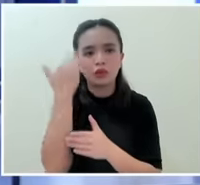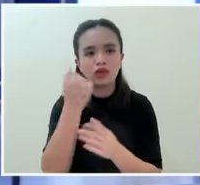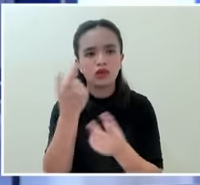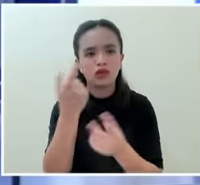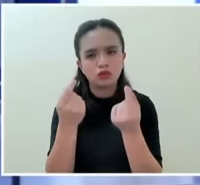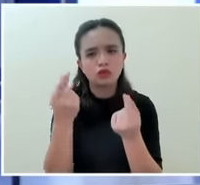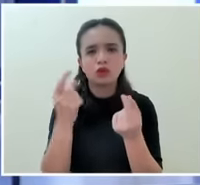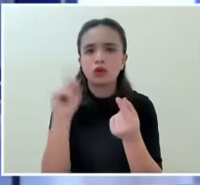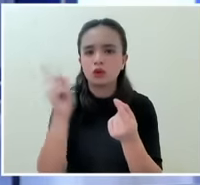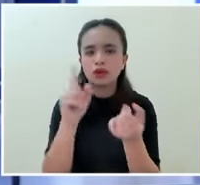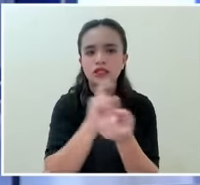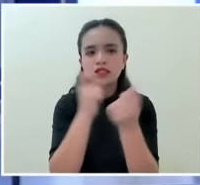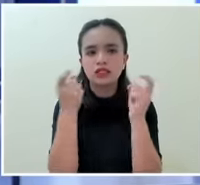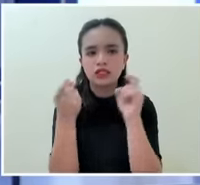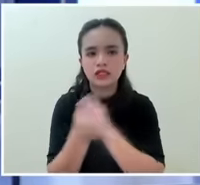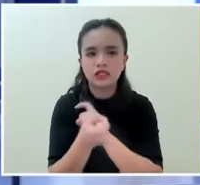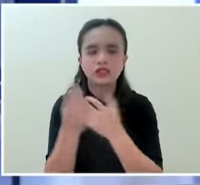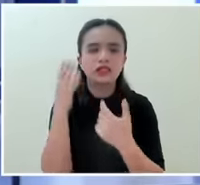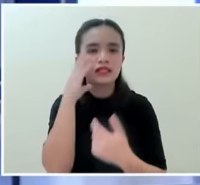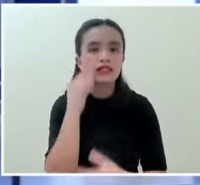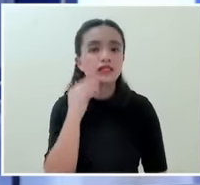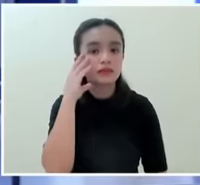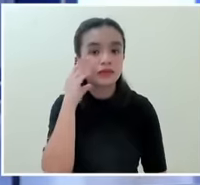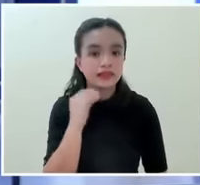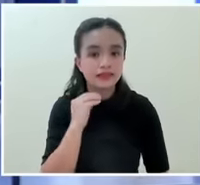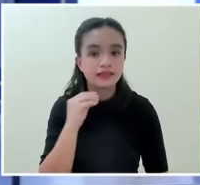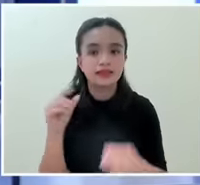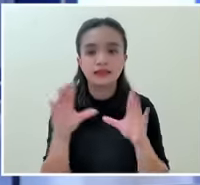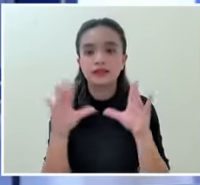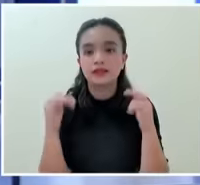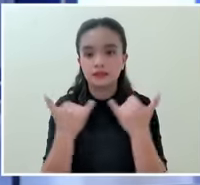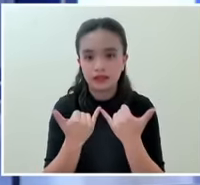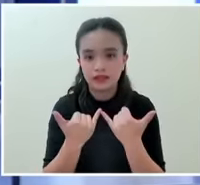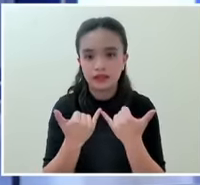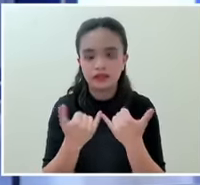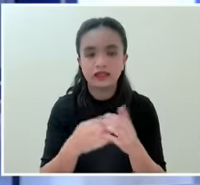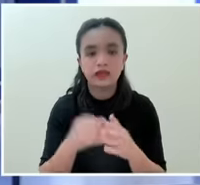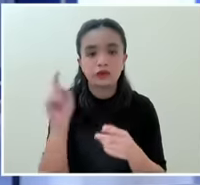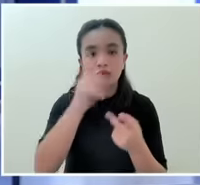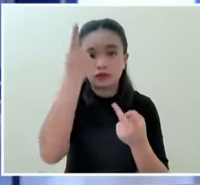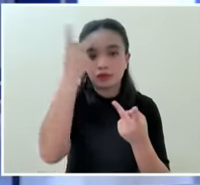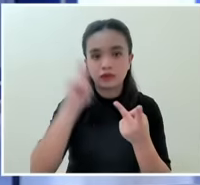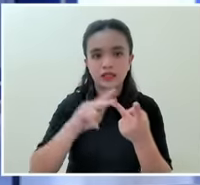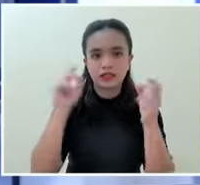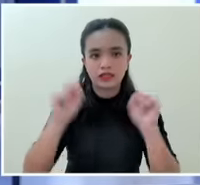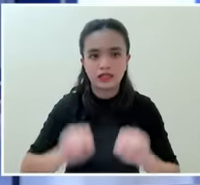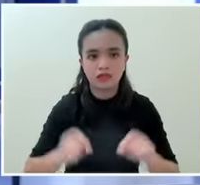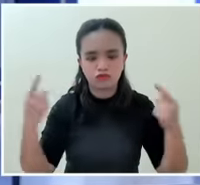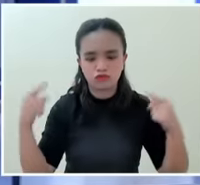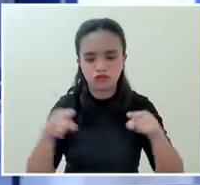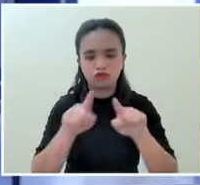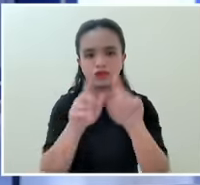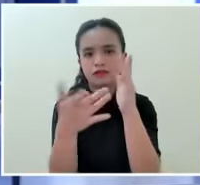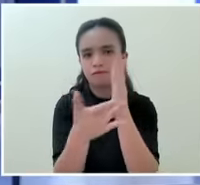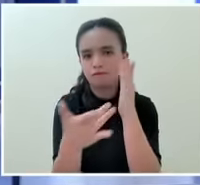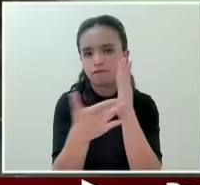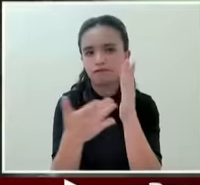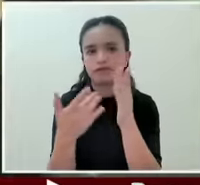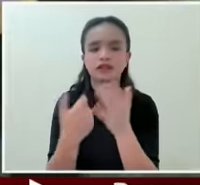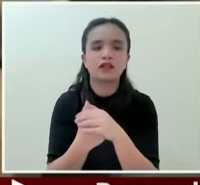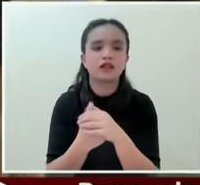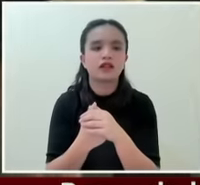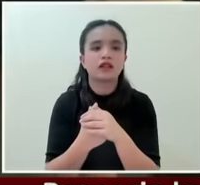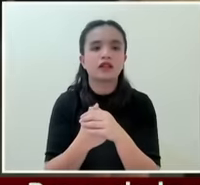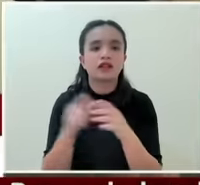mga pagbabagong pinagdadaanan ng kumpanya sa layong makasabay sa digital age. Ipinaliwanag sa